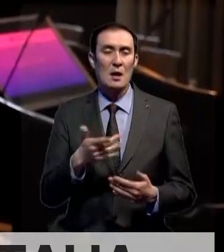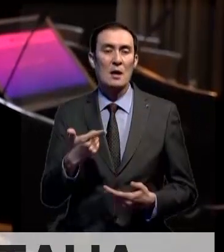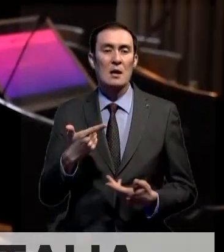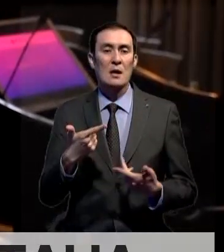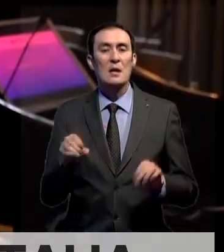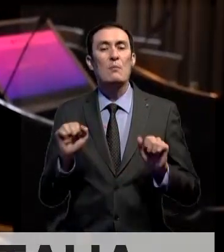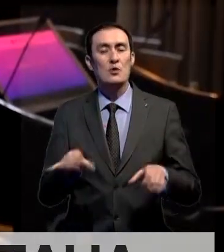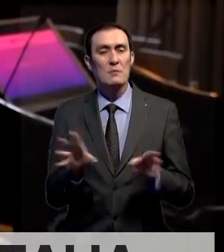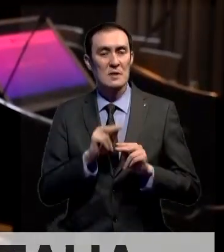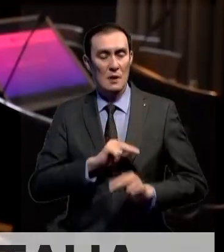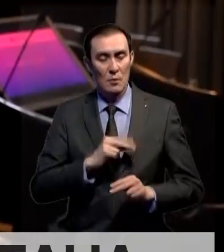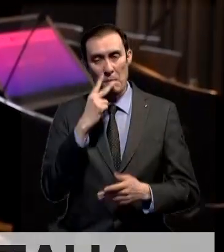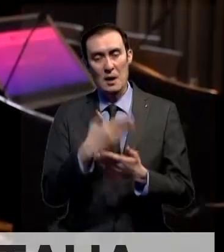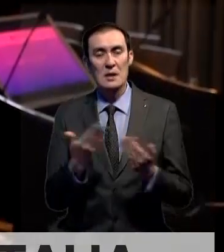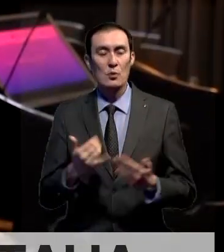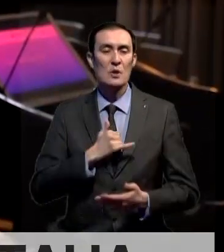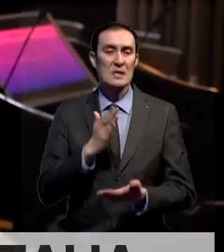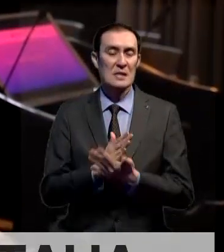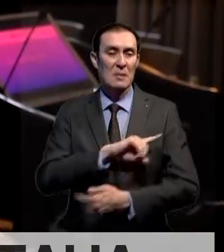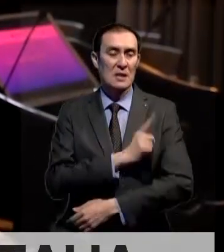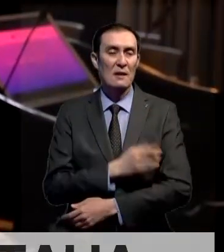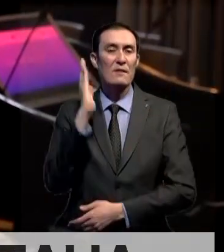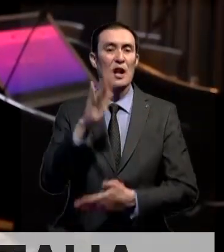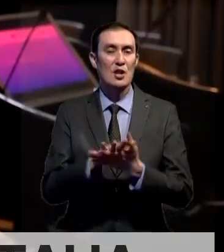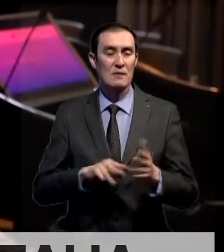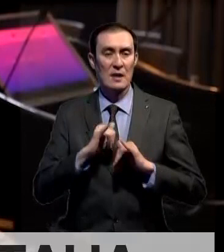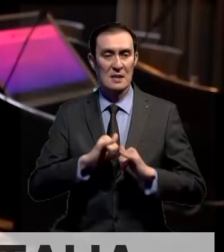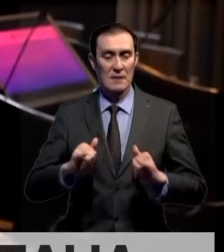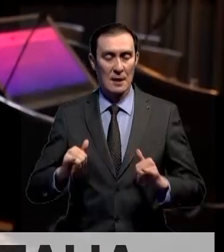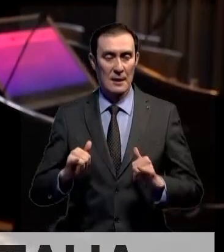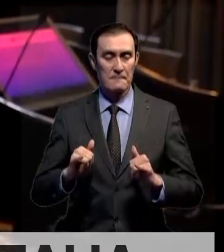поработать совместно, показали, какие есть потенциалы дальнейшего развития.